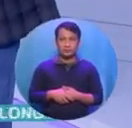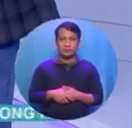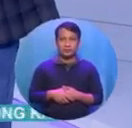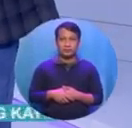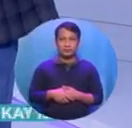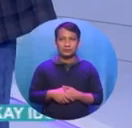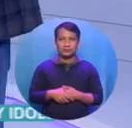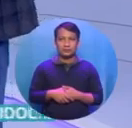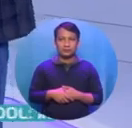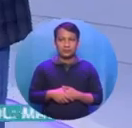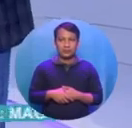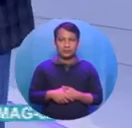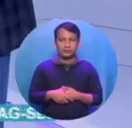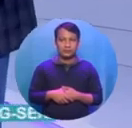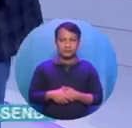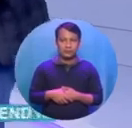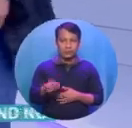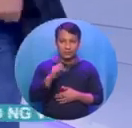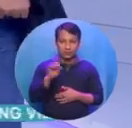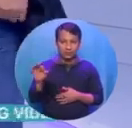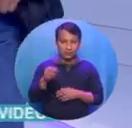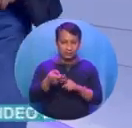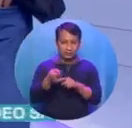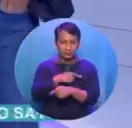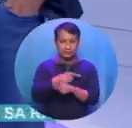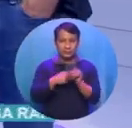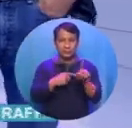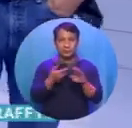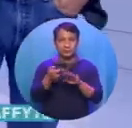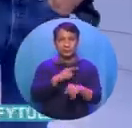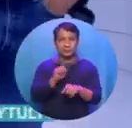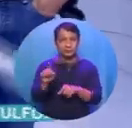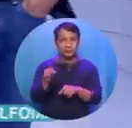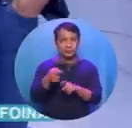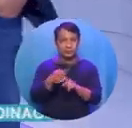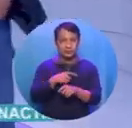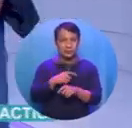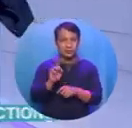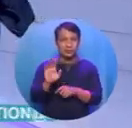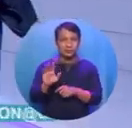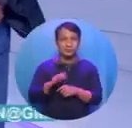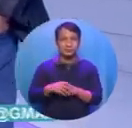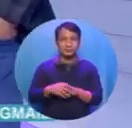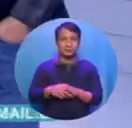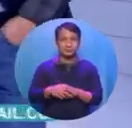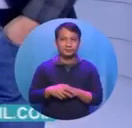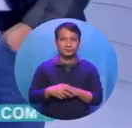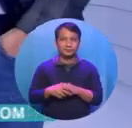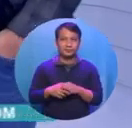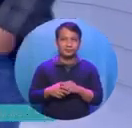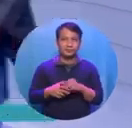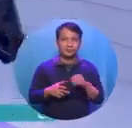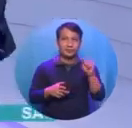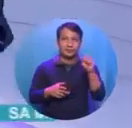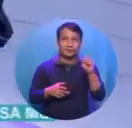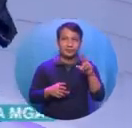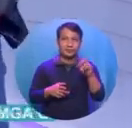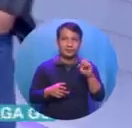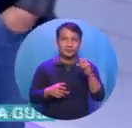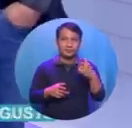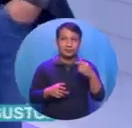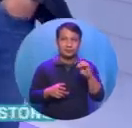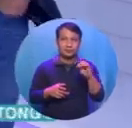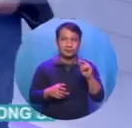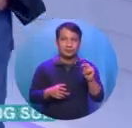Paloy pa man din eh. Okay, patay TV. Hello po. O, taga saan ka, Ma'am Maylin? Taga Bulan, Sorsogon po. Sorsogon, very good, malayo,